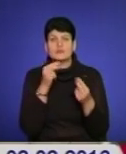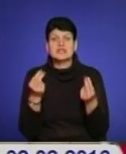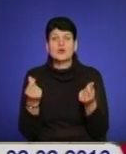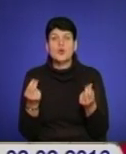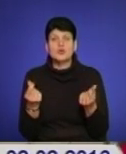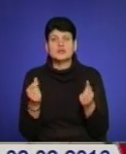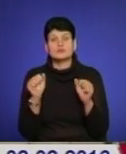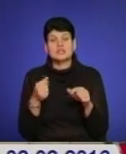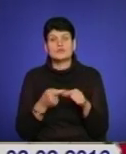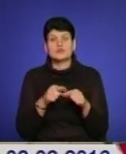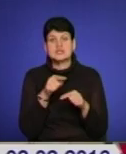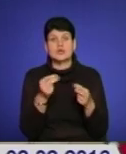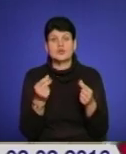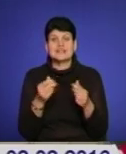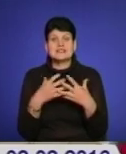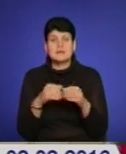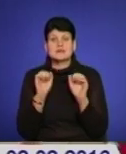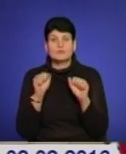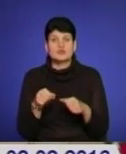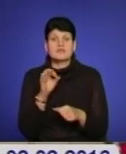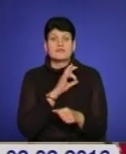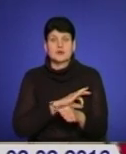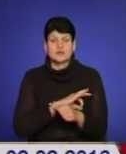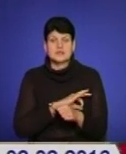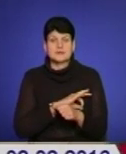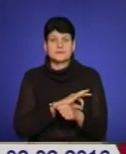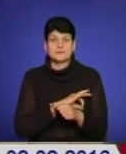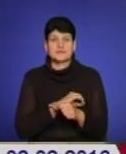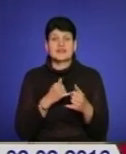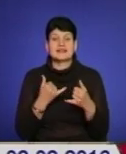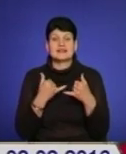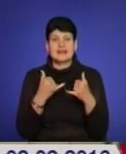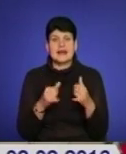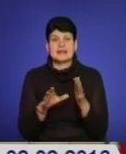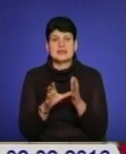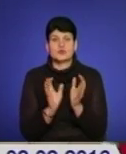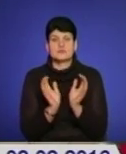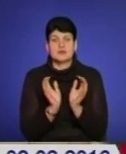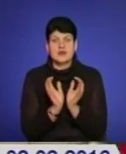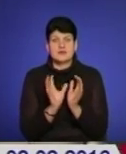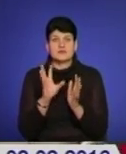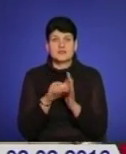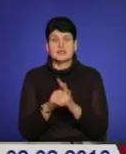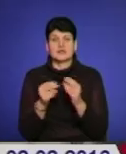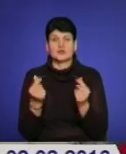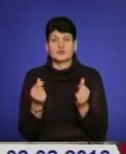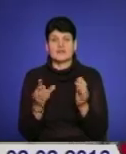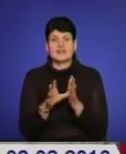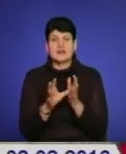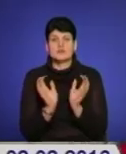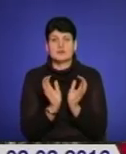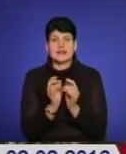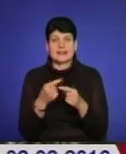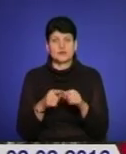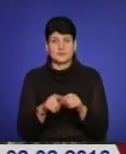Можливо, ці кошти зможе сім'я використати там для енергозберігаючих, вкладання коштів цих вкласти в енергозберігаючі